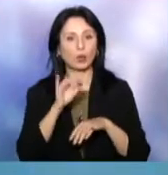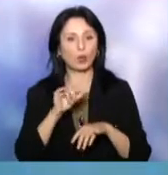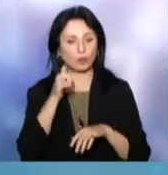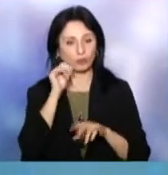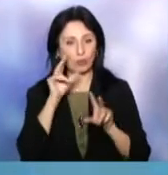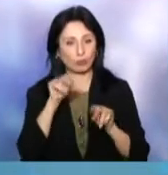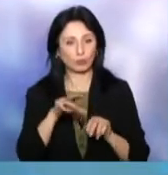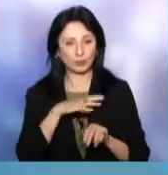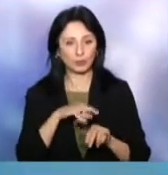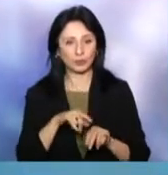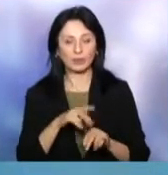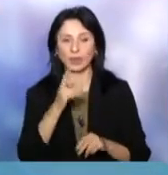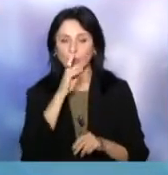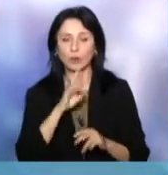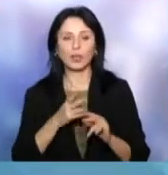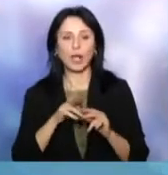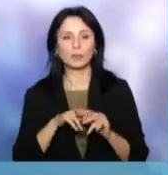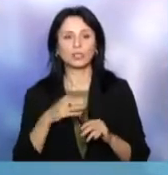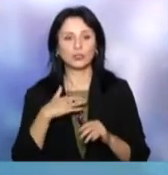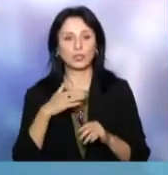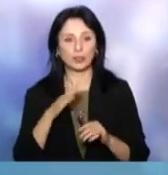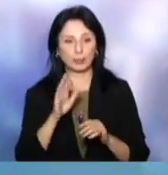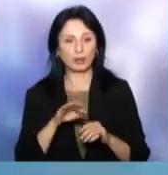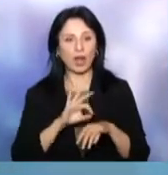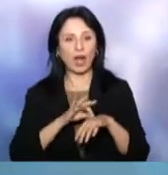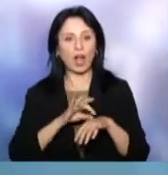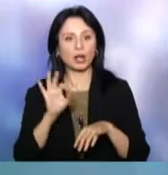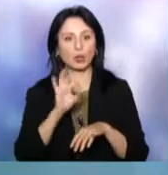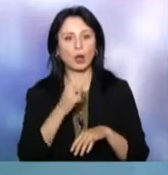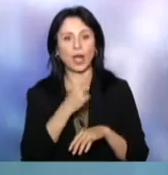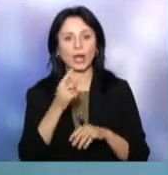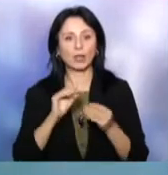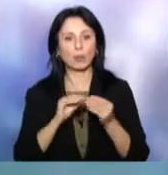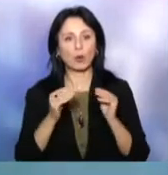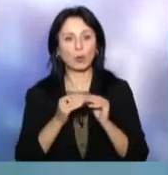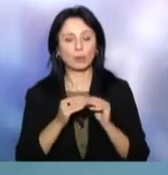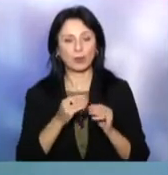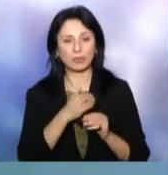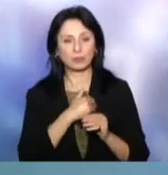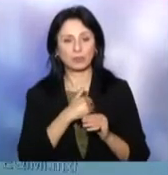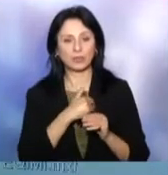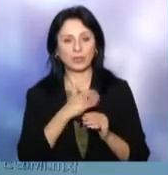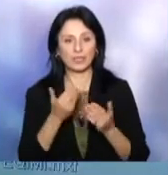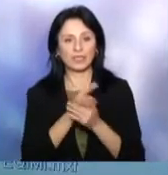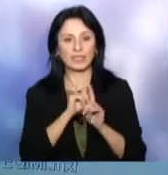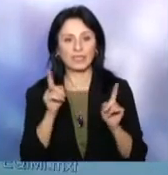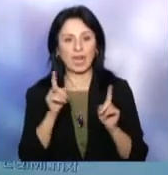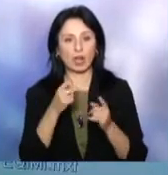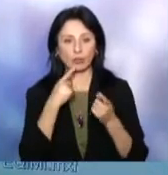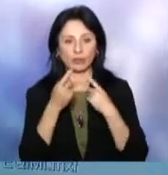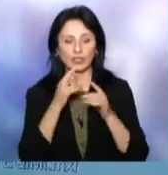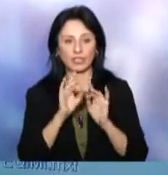დაგვირდით, მიუხედავად ამ ისა ჩვენ კანთან დაკავშირებულ ერთ-ერთ პრობლემაზე გვინდა სიახლეში